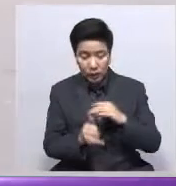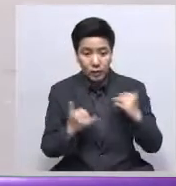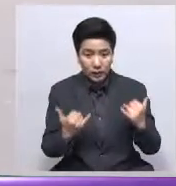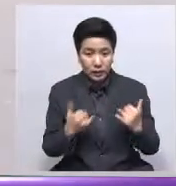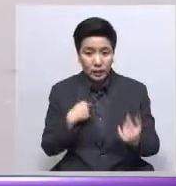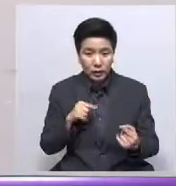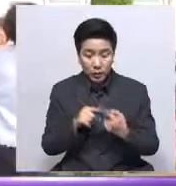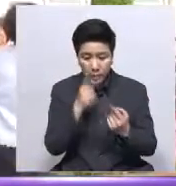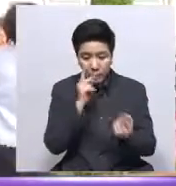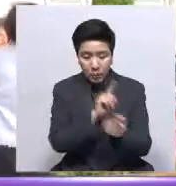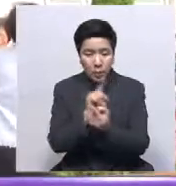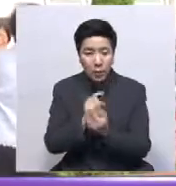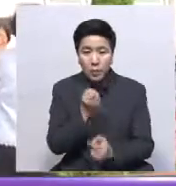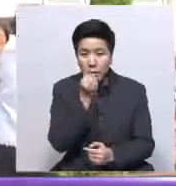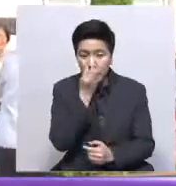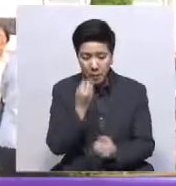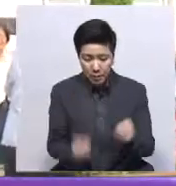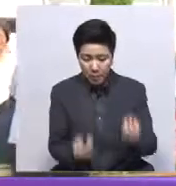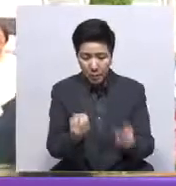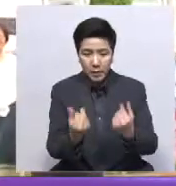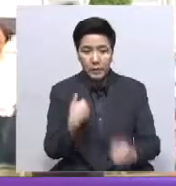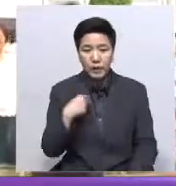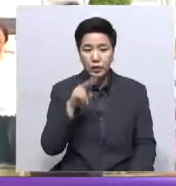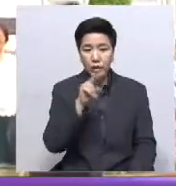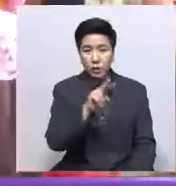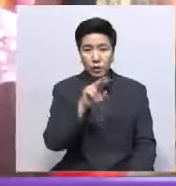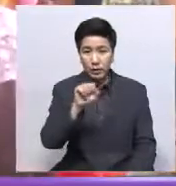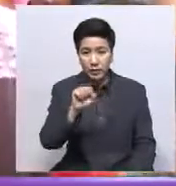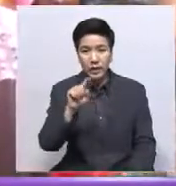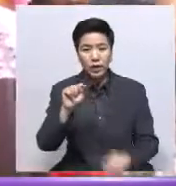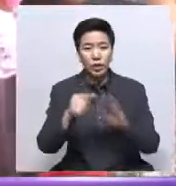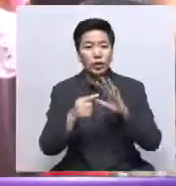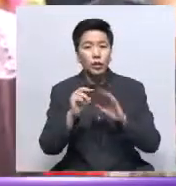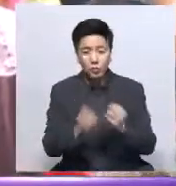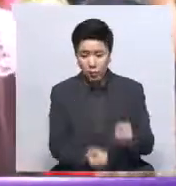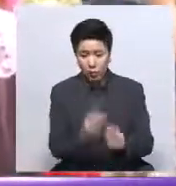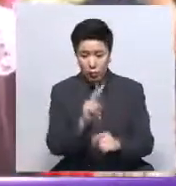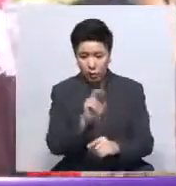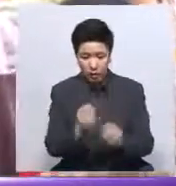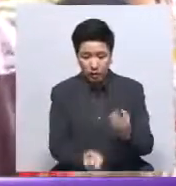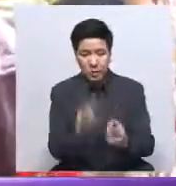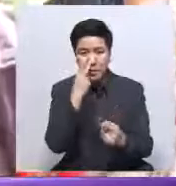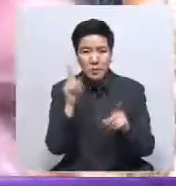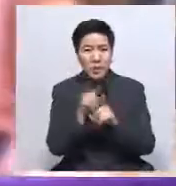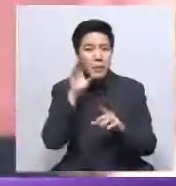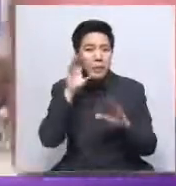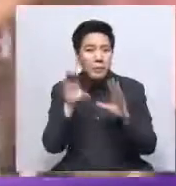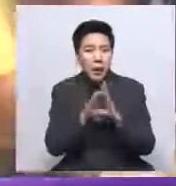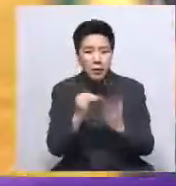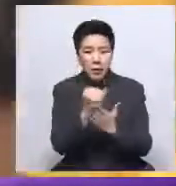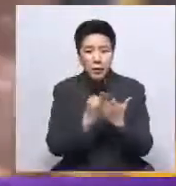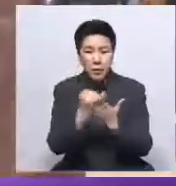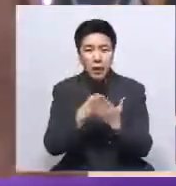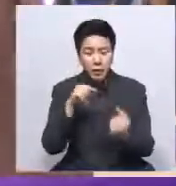ชวังดุสิตจะพบกับดอกไม้นานาพันธุ์หลากสีสันกว่า 200,000 ต้นที่สวยสดงดงามราวกับหลุดออกมาจากภาพวาดสีน้ำมันเลยนะครับ